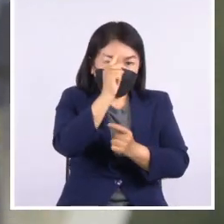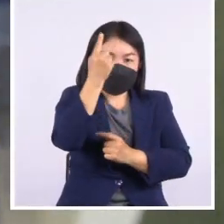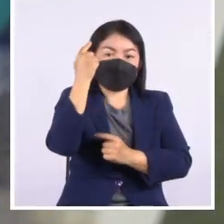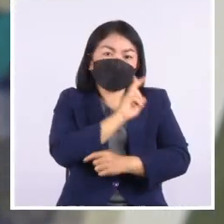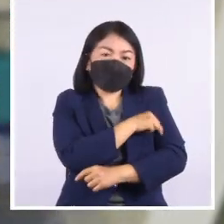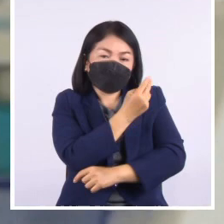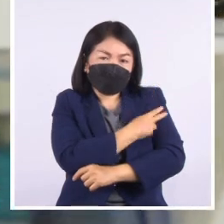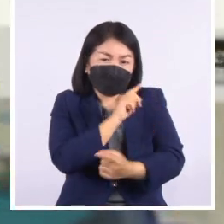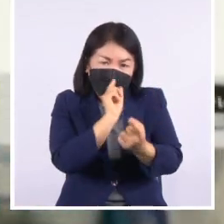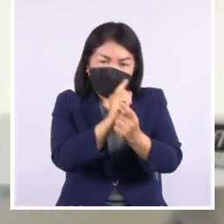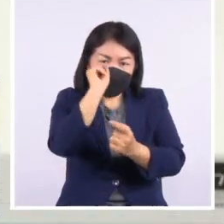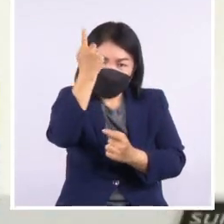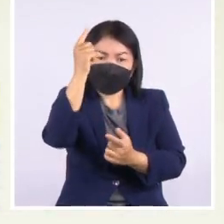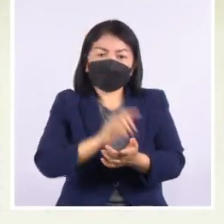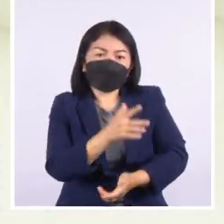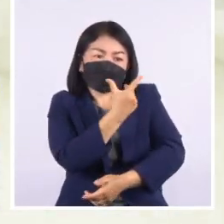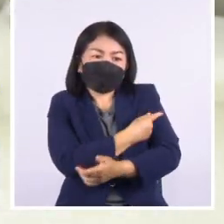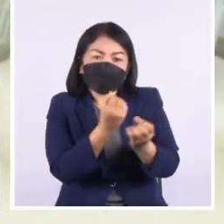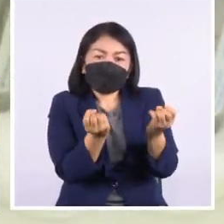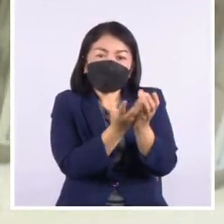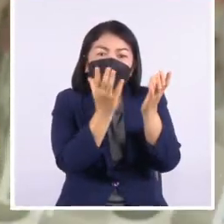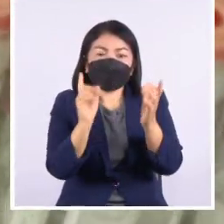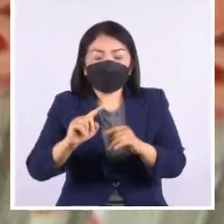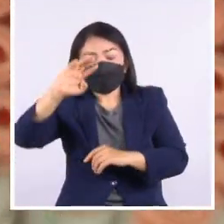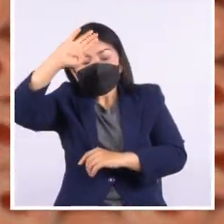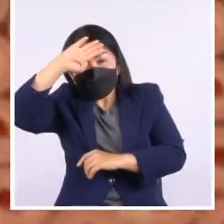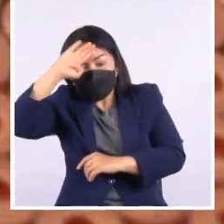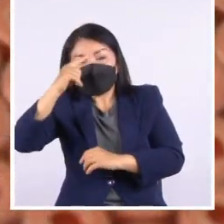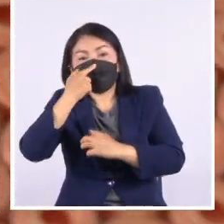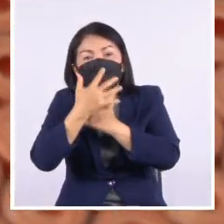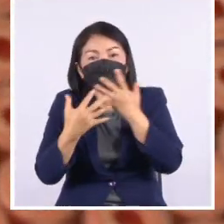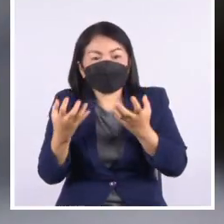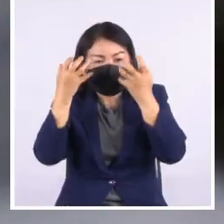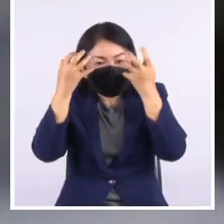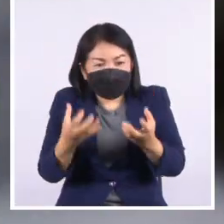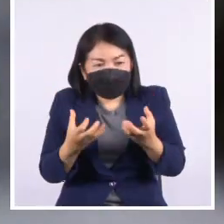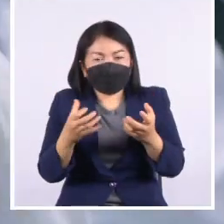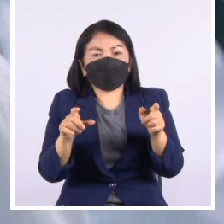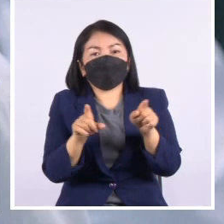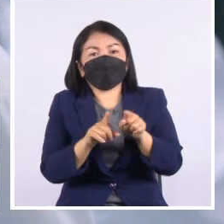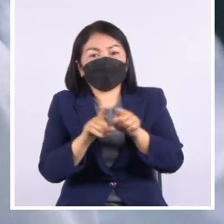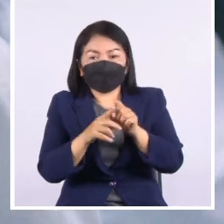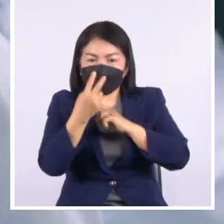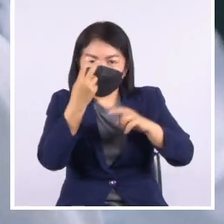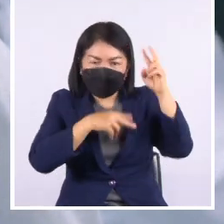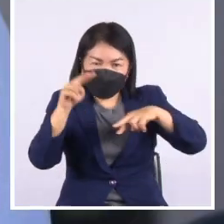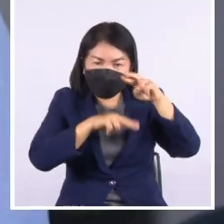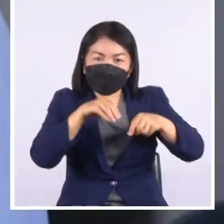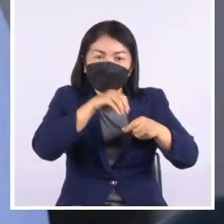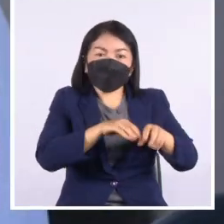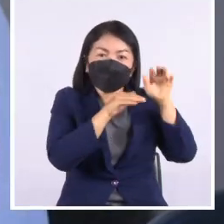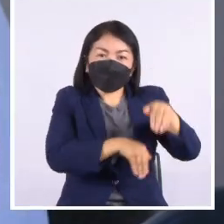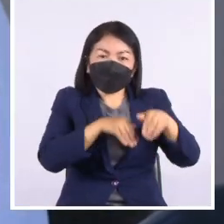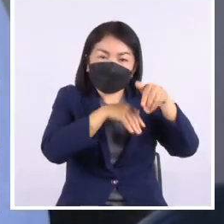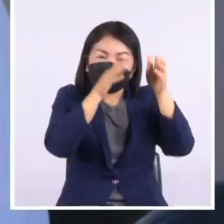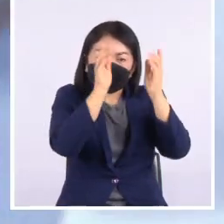ความเชื่อมโยงครั้งใหม่ครั้งนี้ครับส่งผลให้จำนวนผู้ป่วยภาวะเลือดแข็งตัวแบบหายยากที่มีการยืนยันในออสเตรเลียอยู่ที่11รายเข้าไ